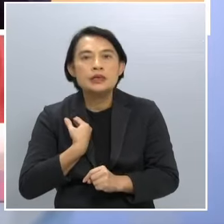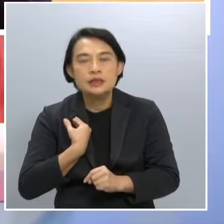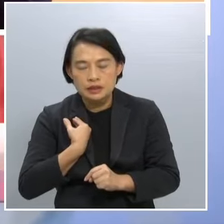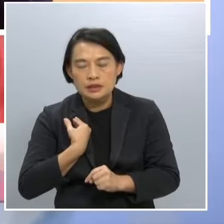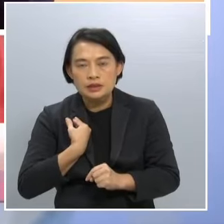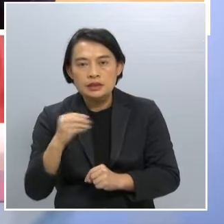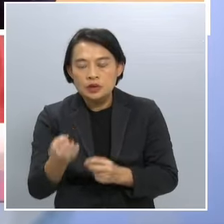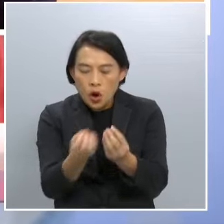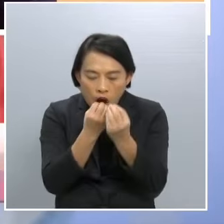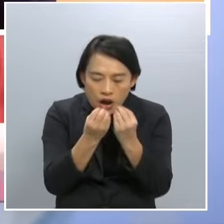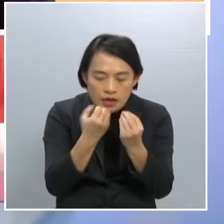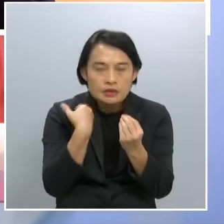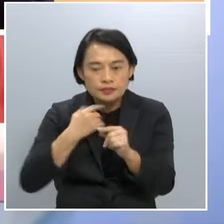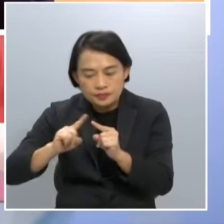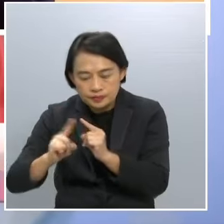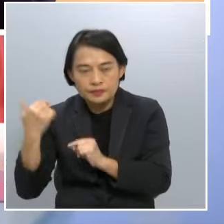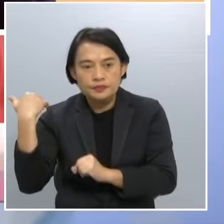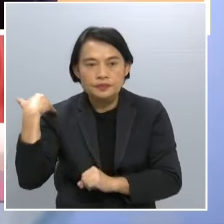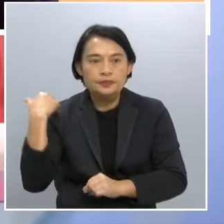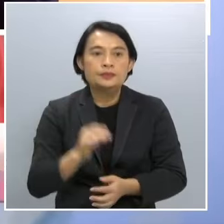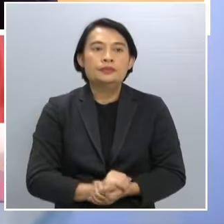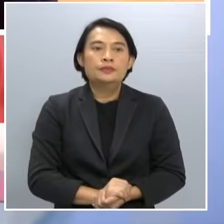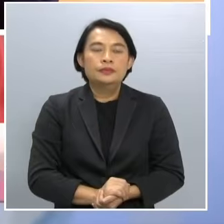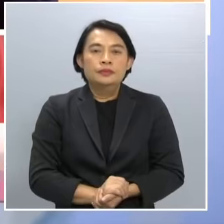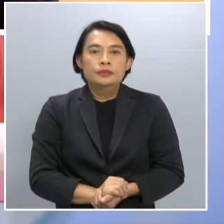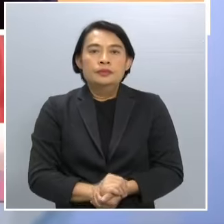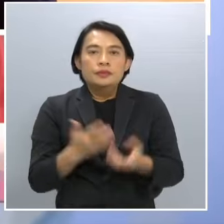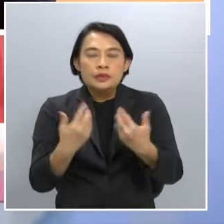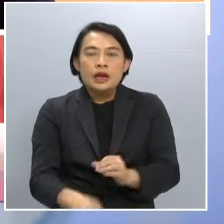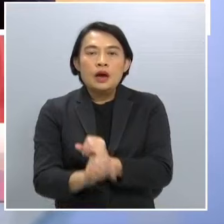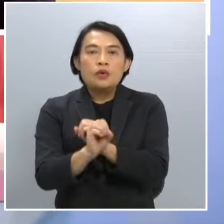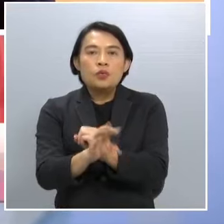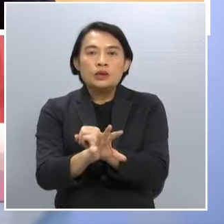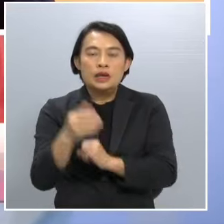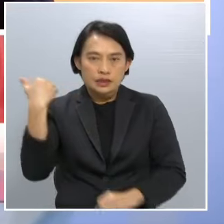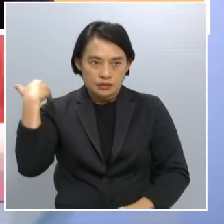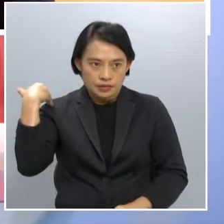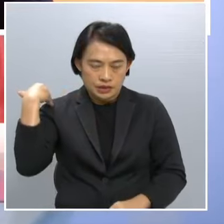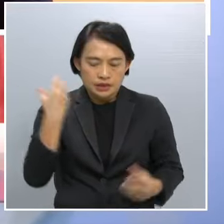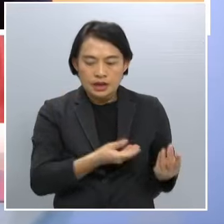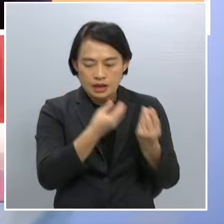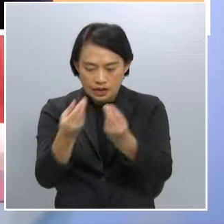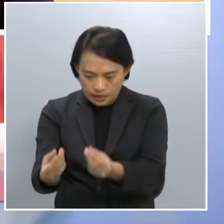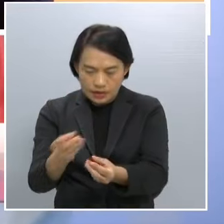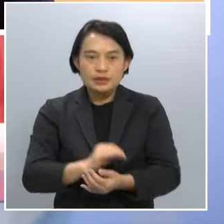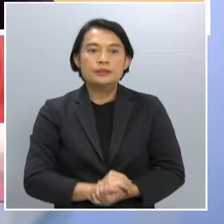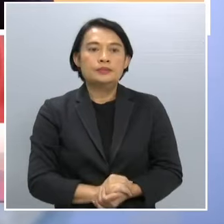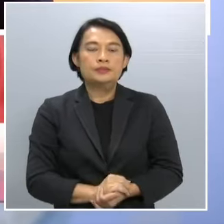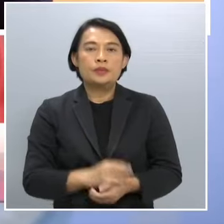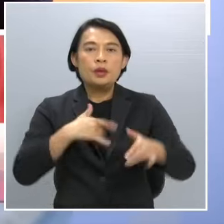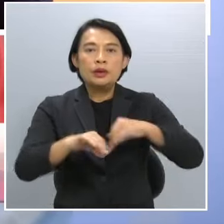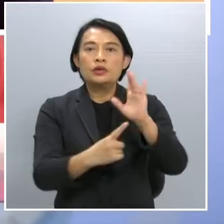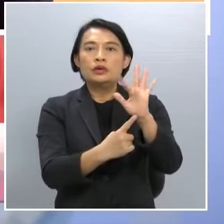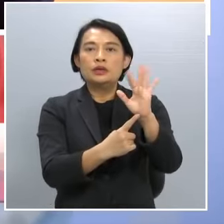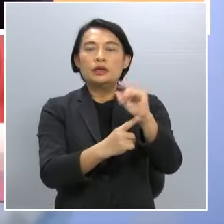โภคบริโภคนอกจากนั้นนี่ยังมีไฟฉายให้ด้วยนะครับซึ่งก็ต่อไปนี่พี่น้องประชาชนก็จะไม่ต้องจุดเทียนละจ